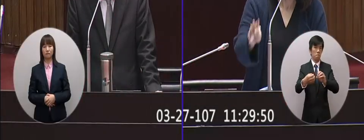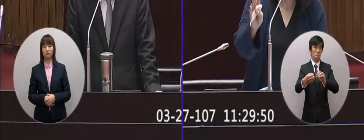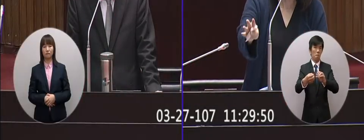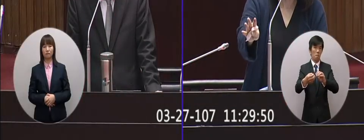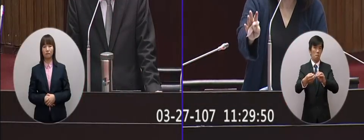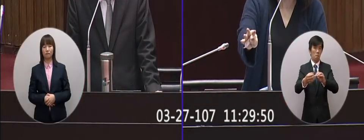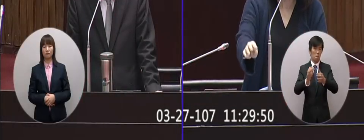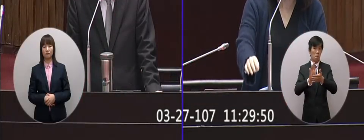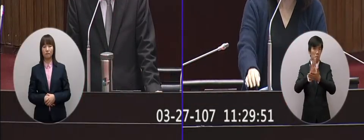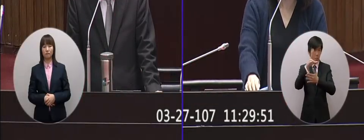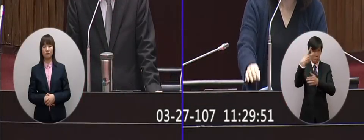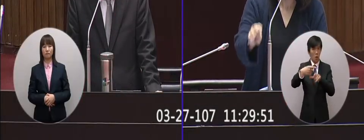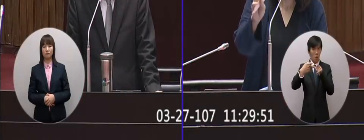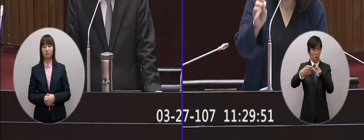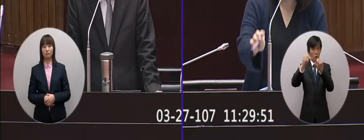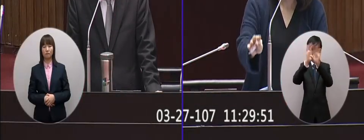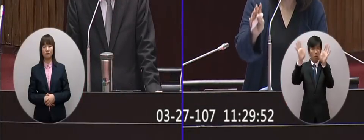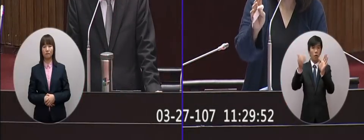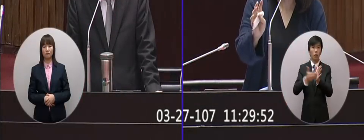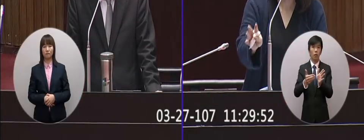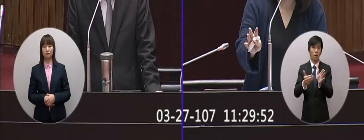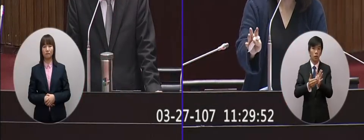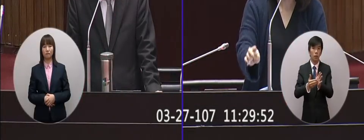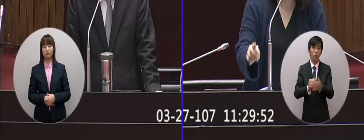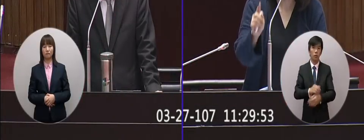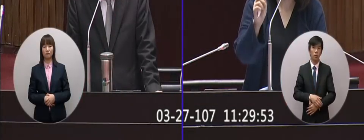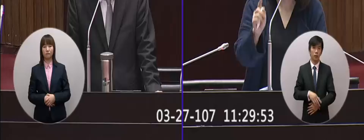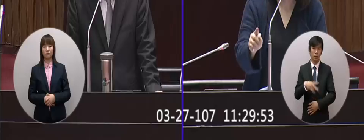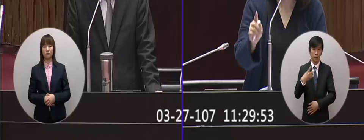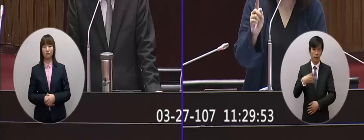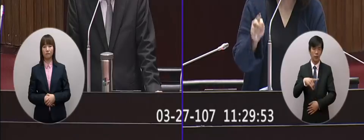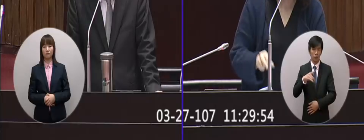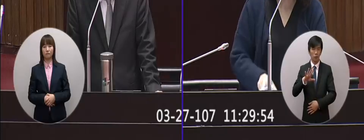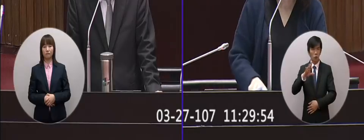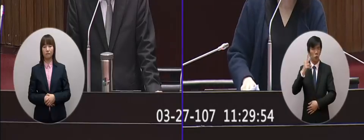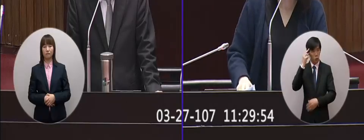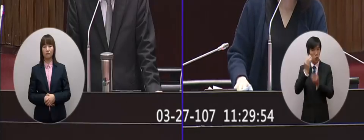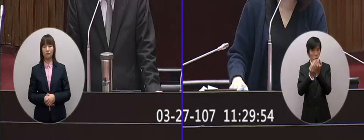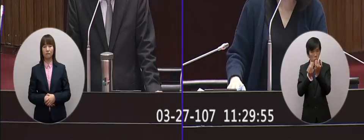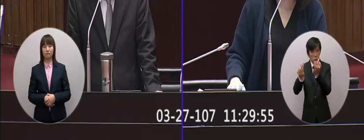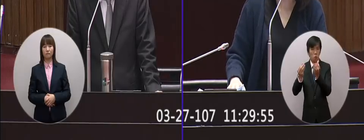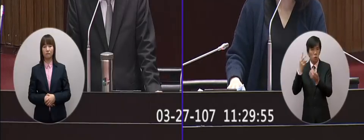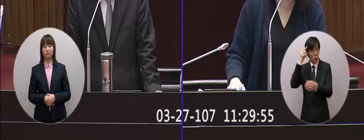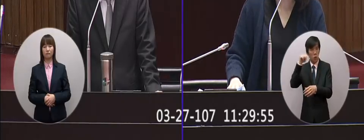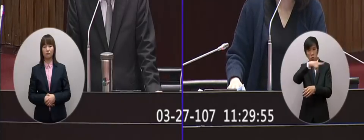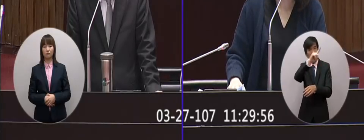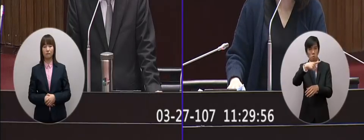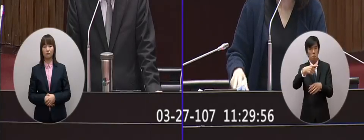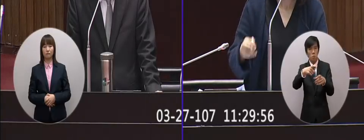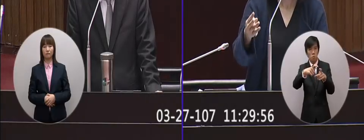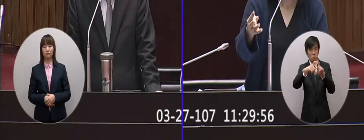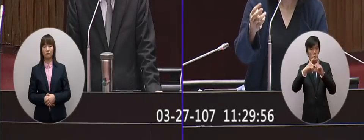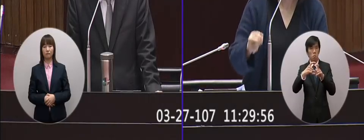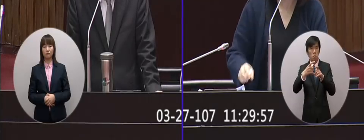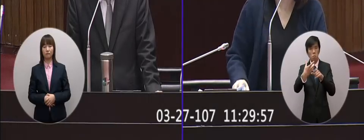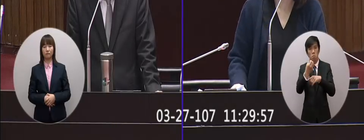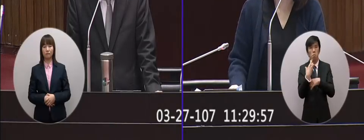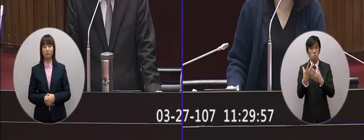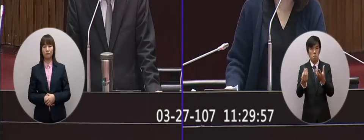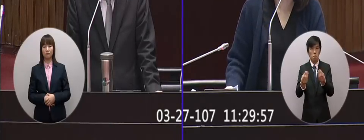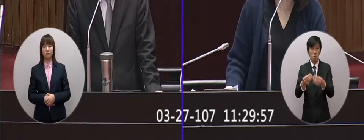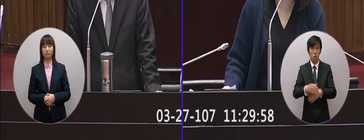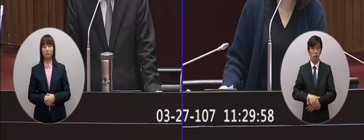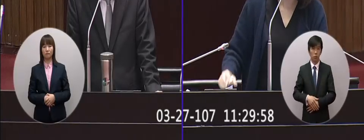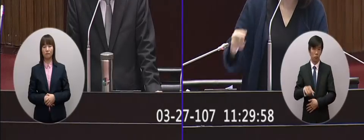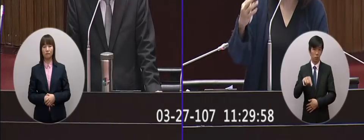后，公开对话之后，仍然有很多的部分没有得到回应。院长可能不